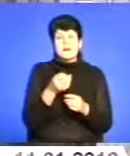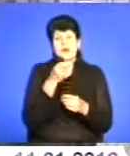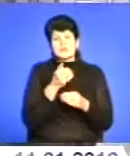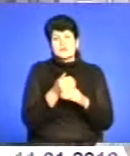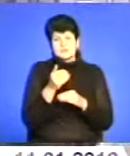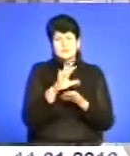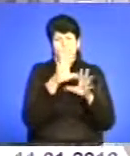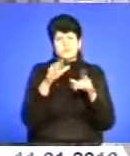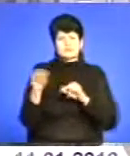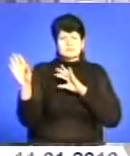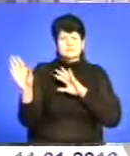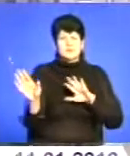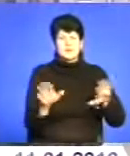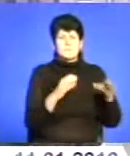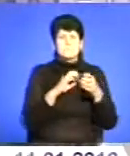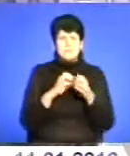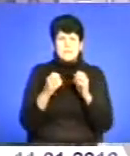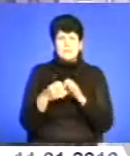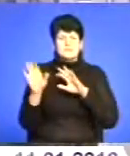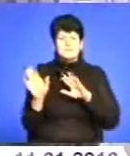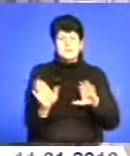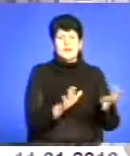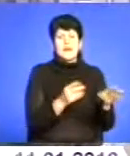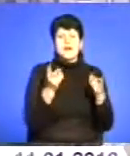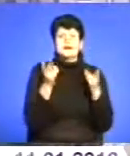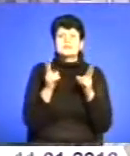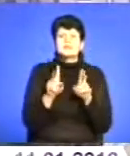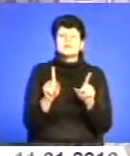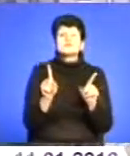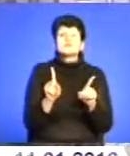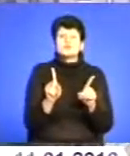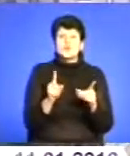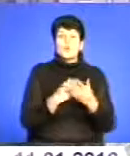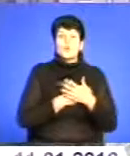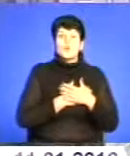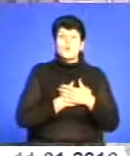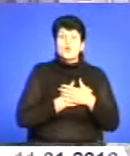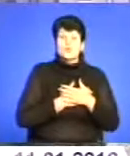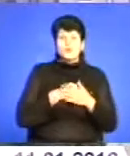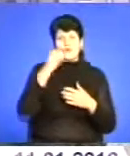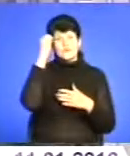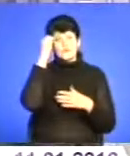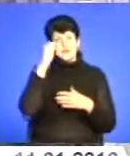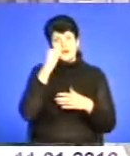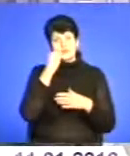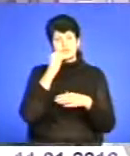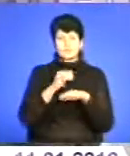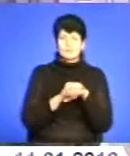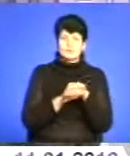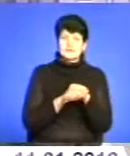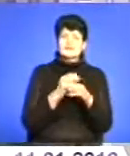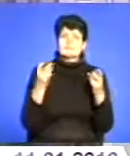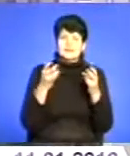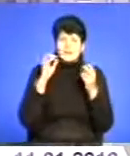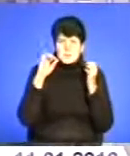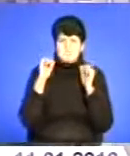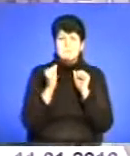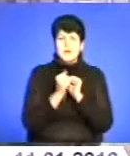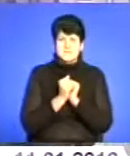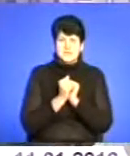всі оці якісь такі суетні проблеми, а залишиться з нами, що любов, вдячність, доброта. І тому треба про це пам'ятати. І от